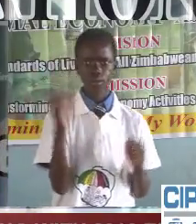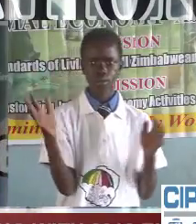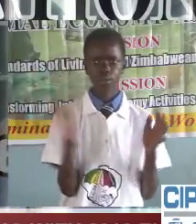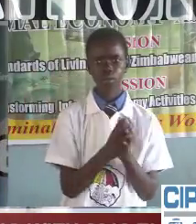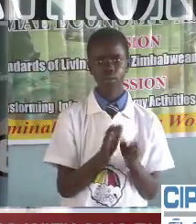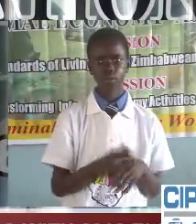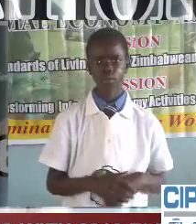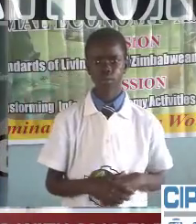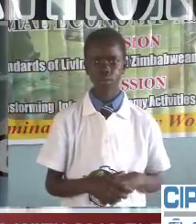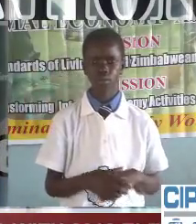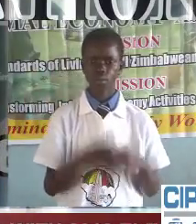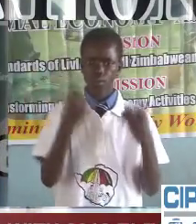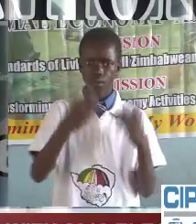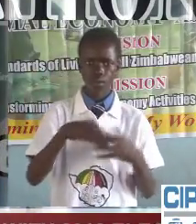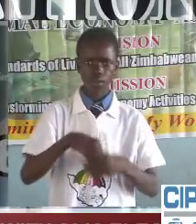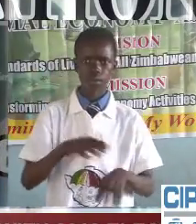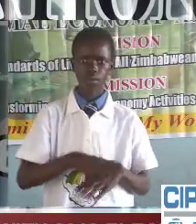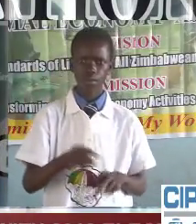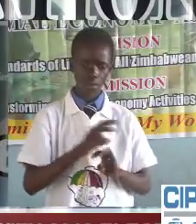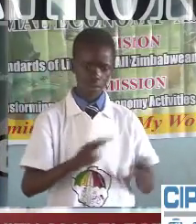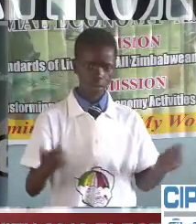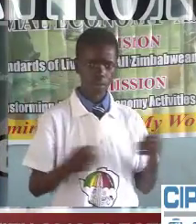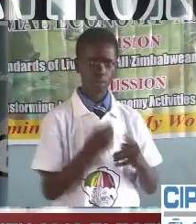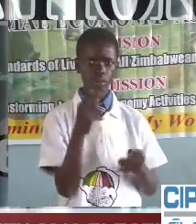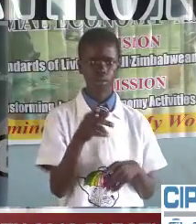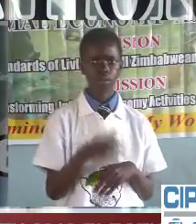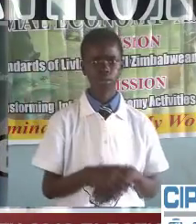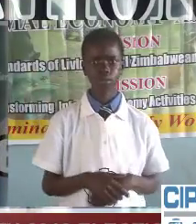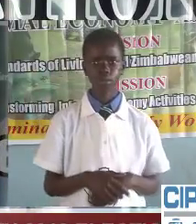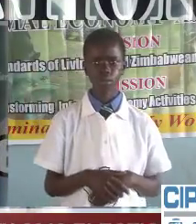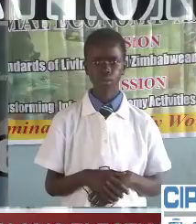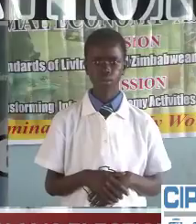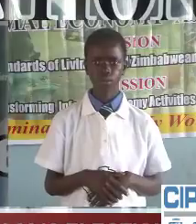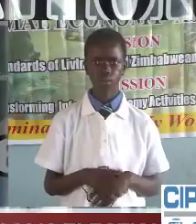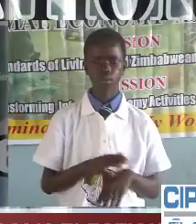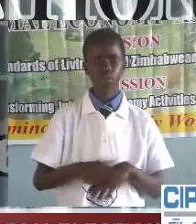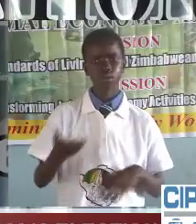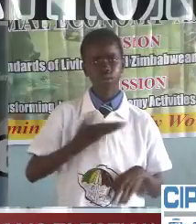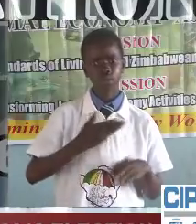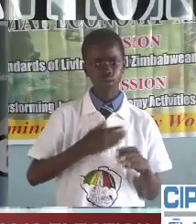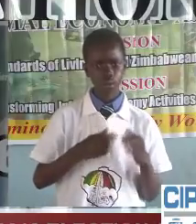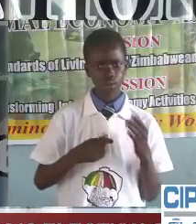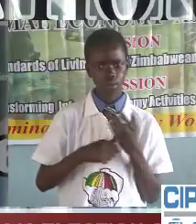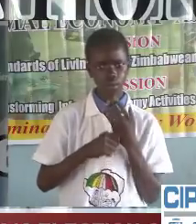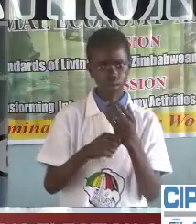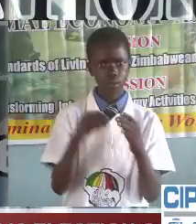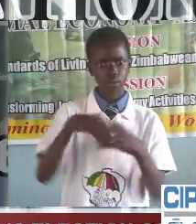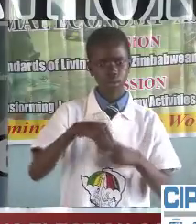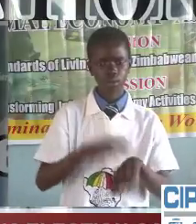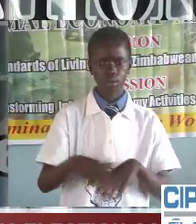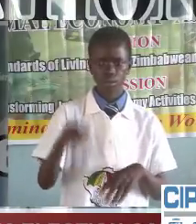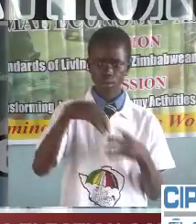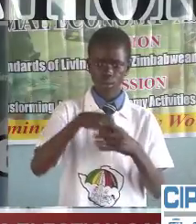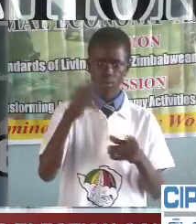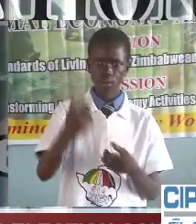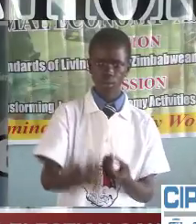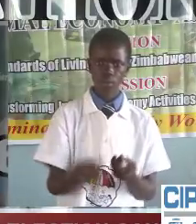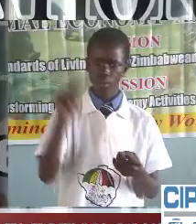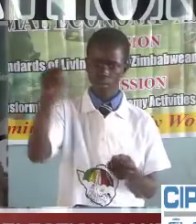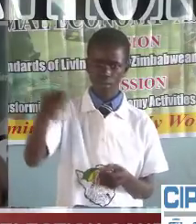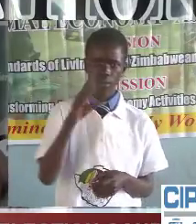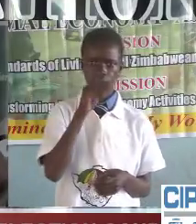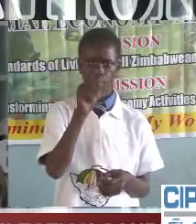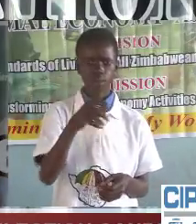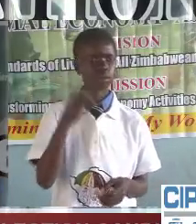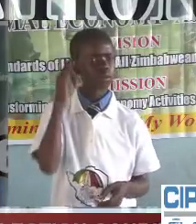ndofunga tagara pasi tichionesana, but pari zvino ndofunga monyadzonzwisisa kuti kune utungamiri hunoti tiriko. Saka ndoinda ndine pfungwa